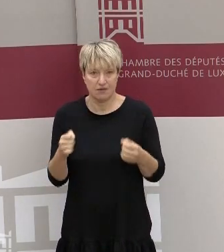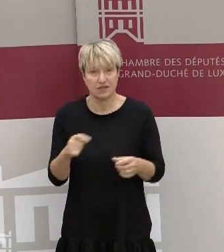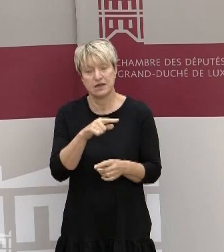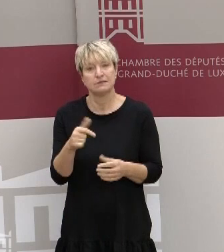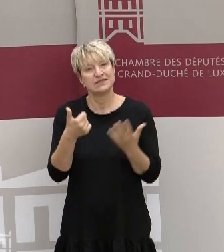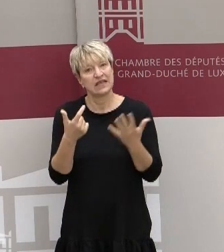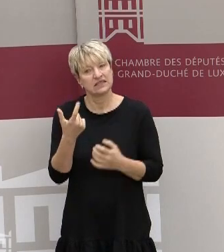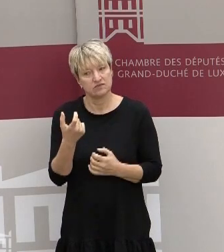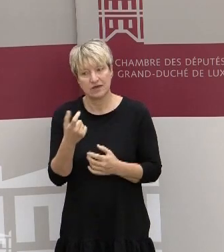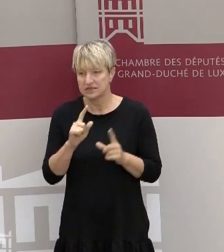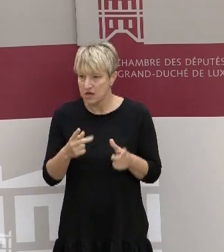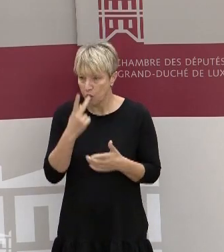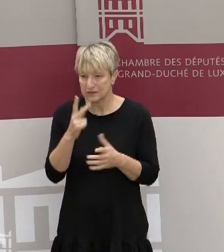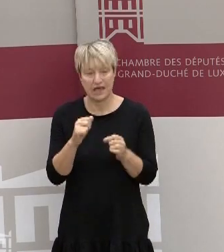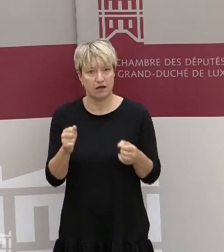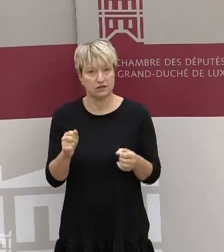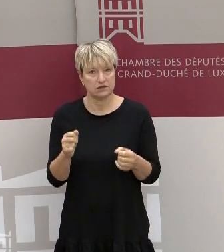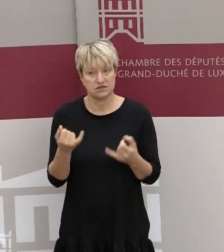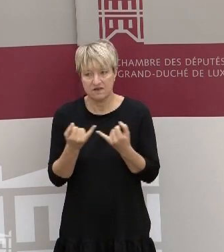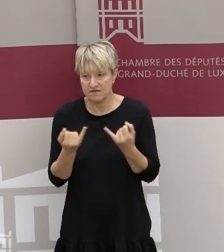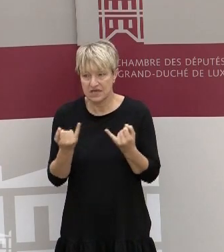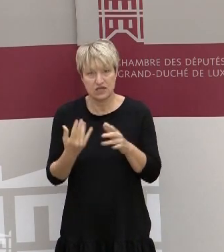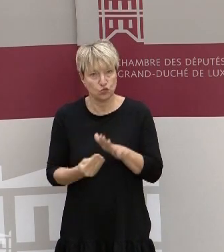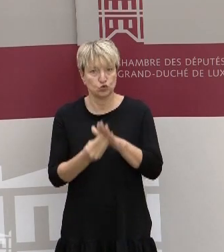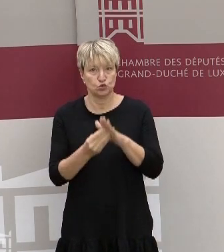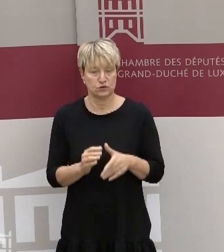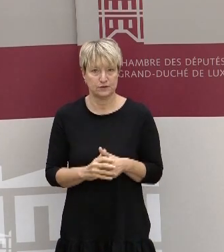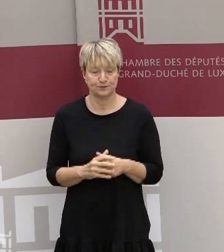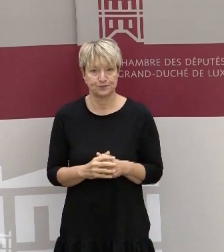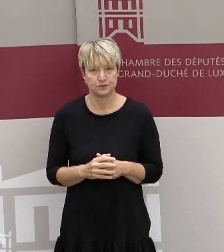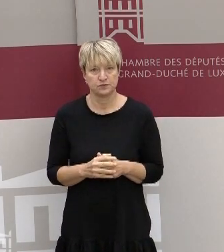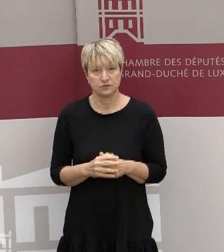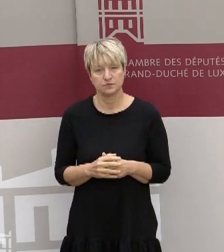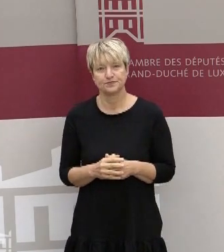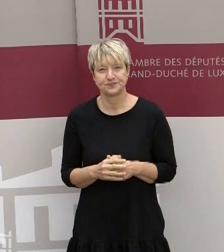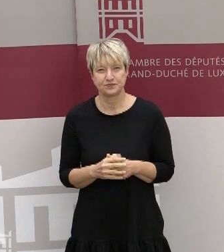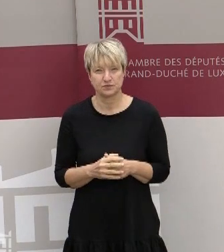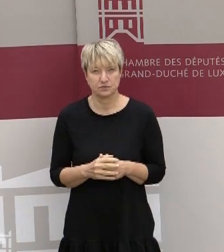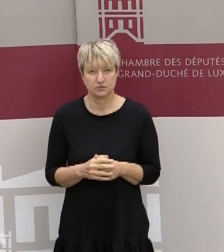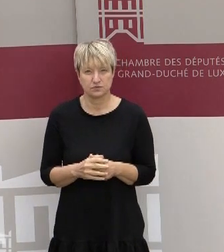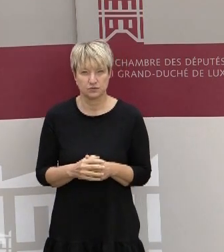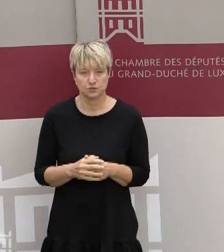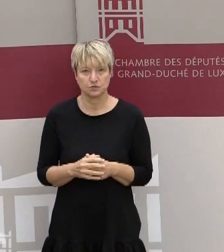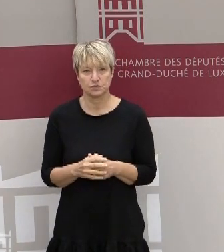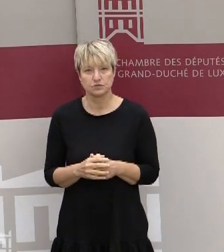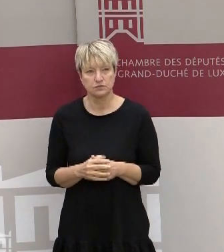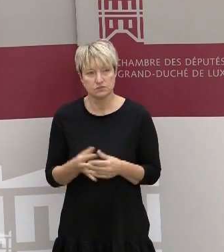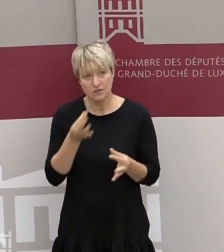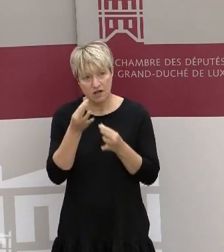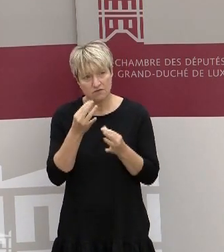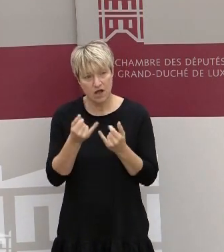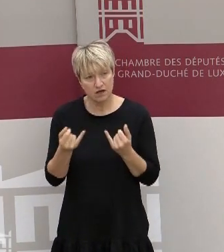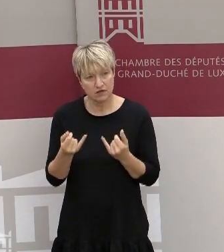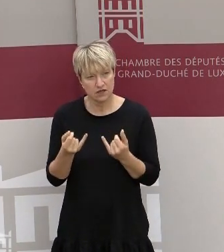mehr eitel Wieder auf Versprechen, die durch viel Wiederholung beim Wohler sollen gehen? Weil was kostet der Regierung ihren